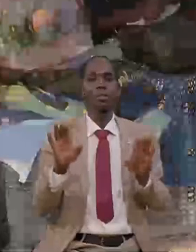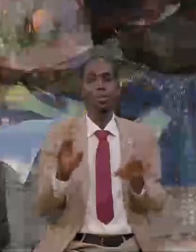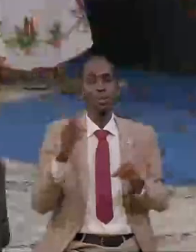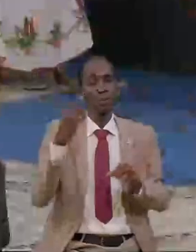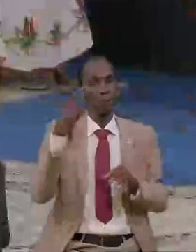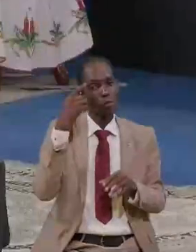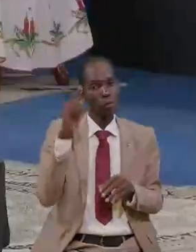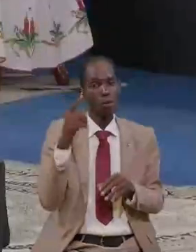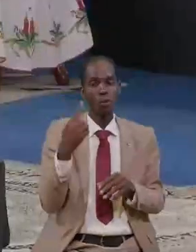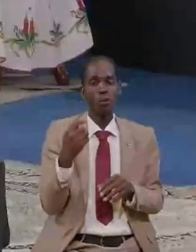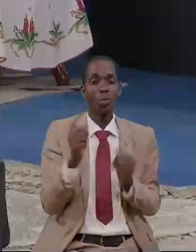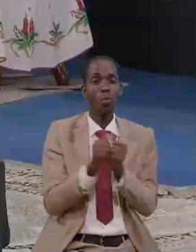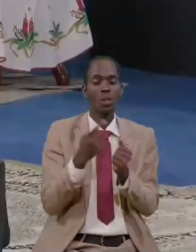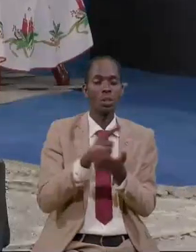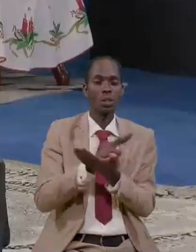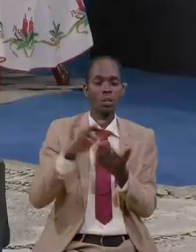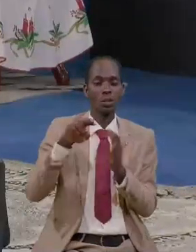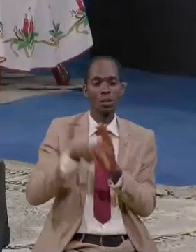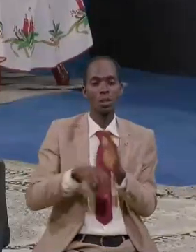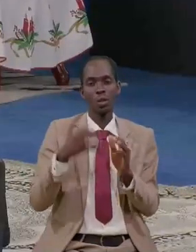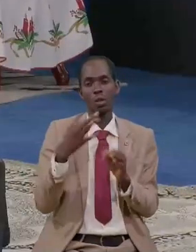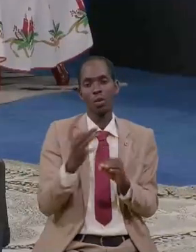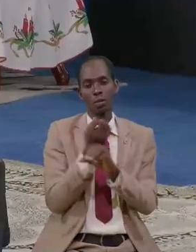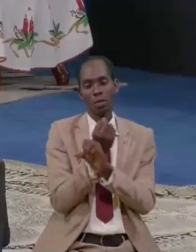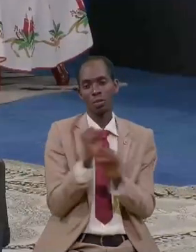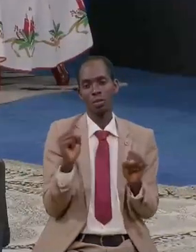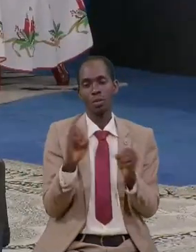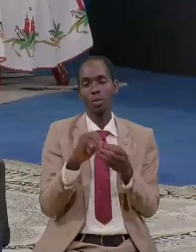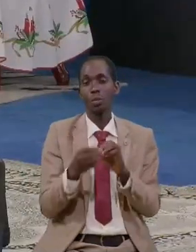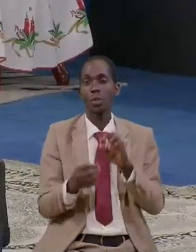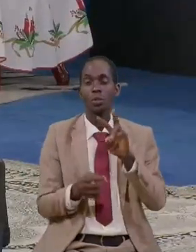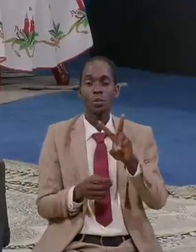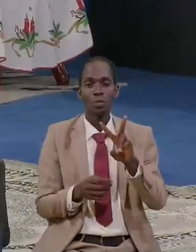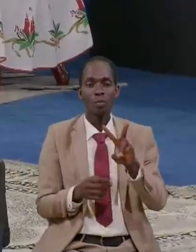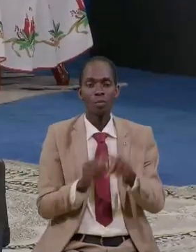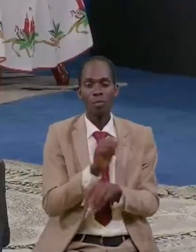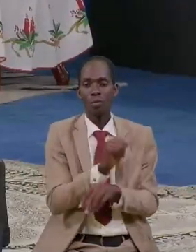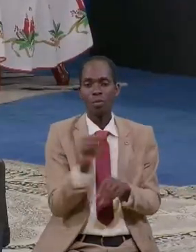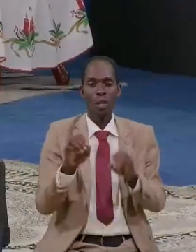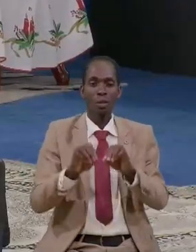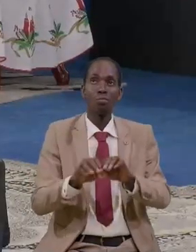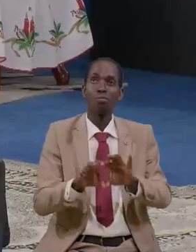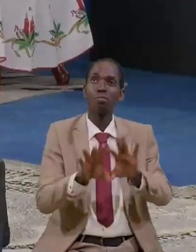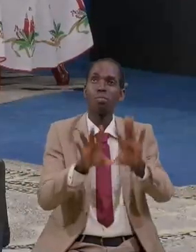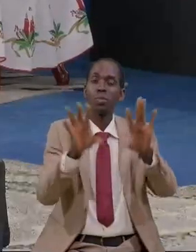avec la justice du salut. Deuxièmement, briller